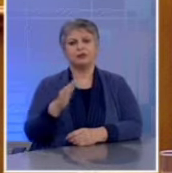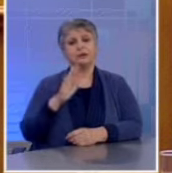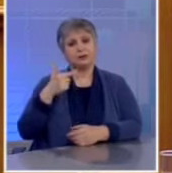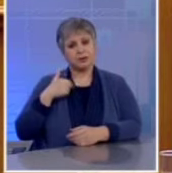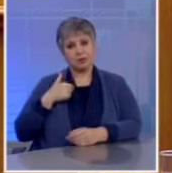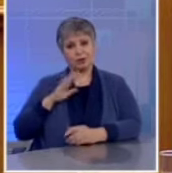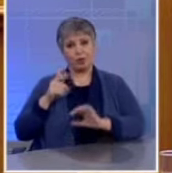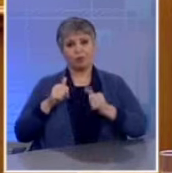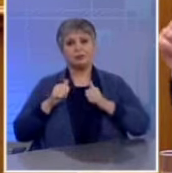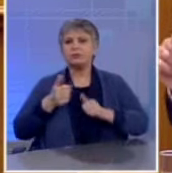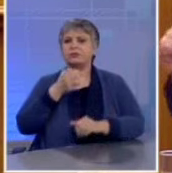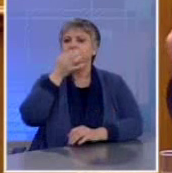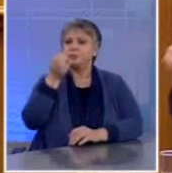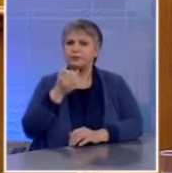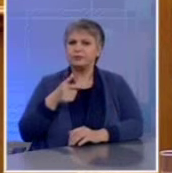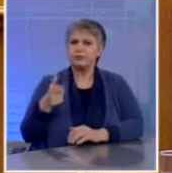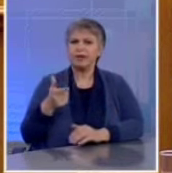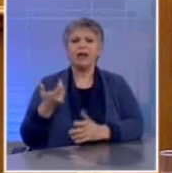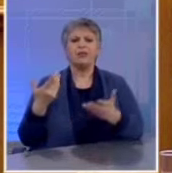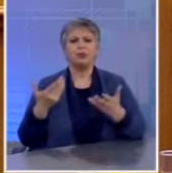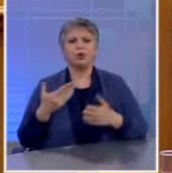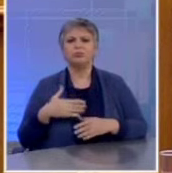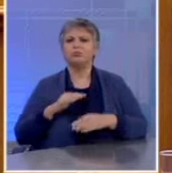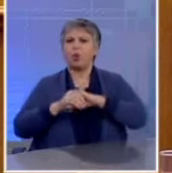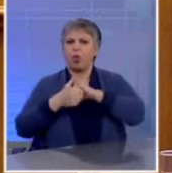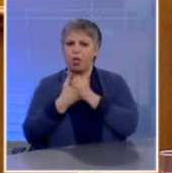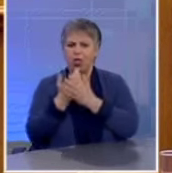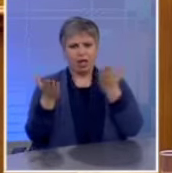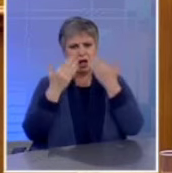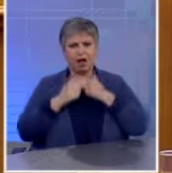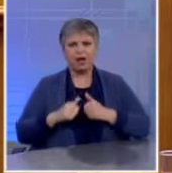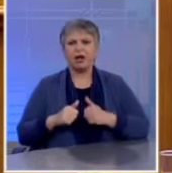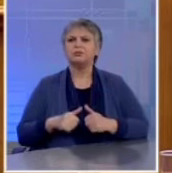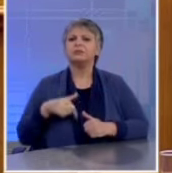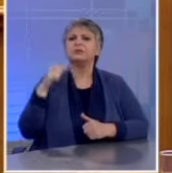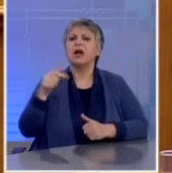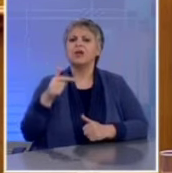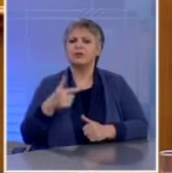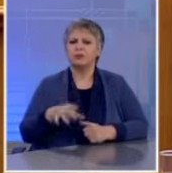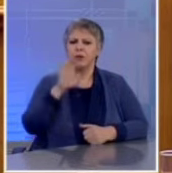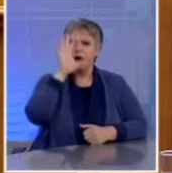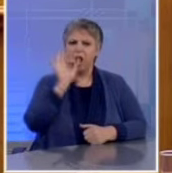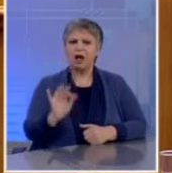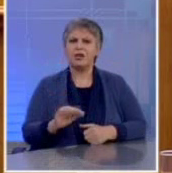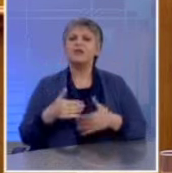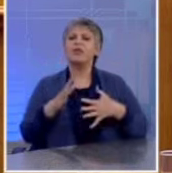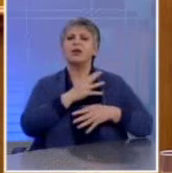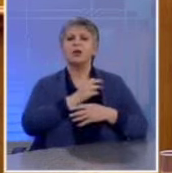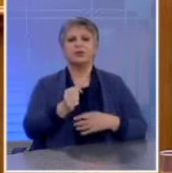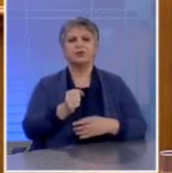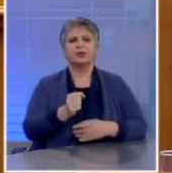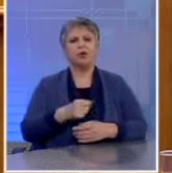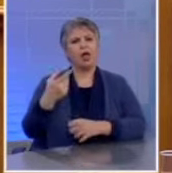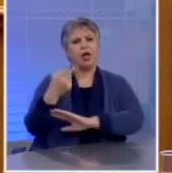αμφισβητούμε την αξιοπιστία και την αντικειμενικότητά τους, είναι αρκετό για να μας οδηγήσει να επιταχύνουμε